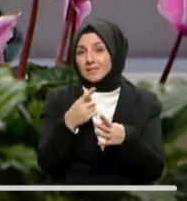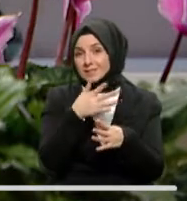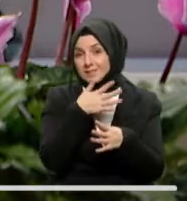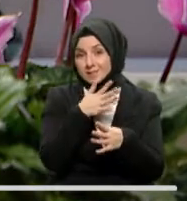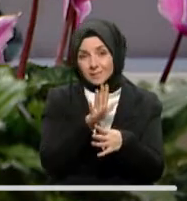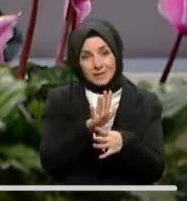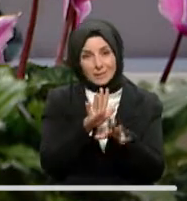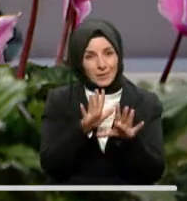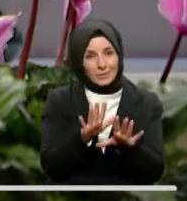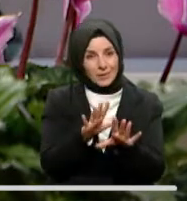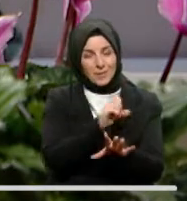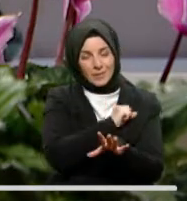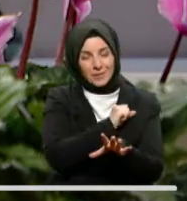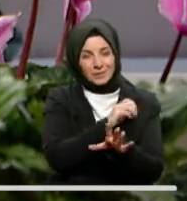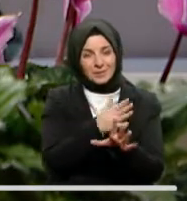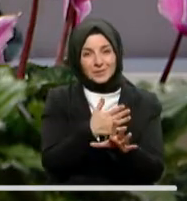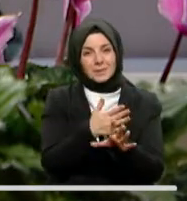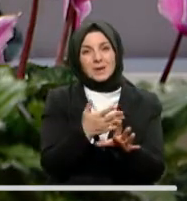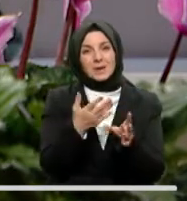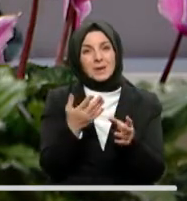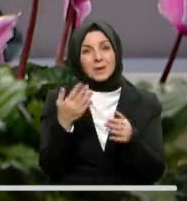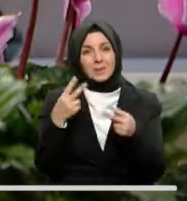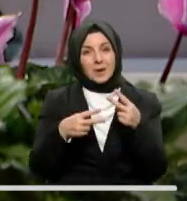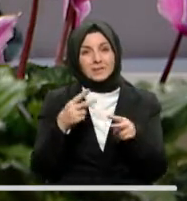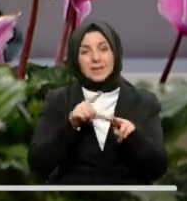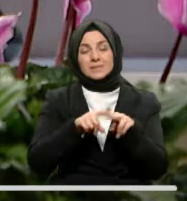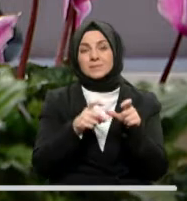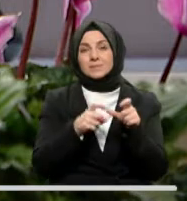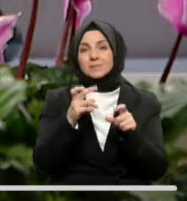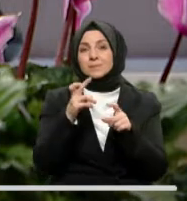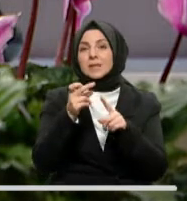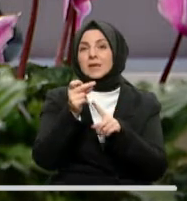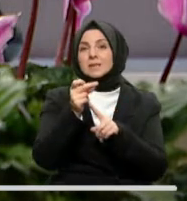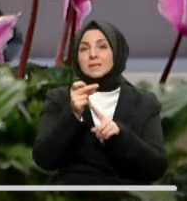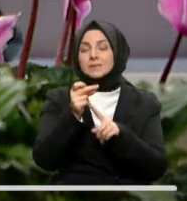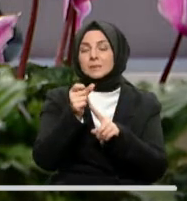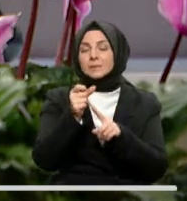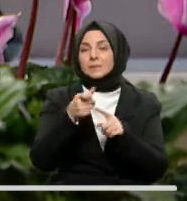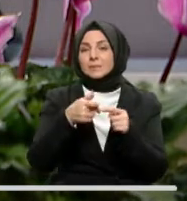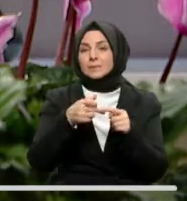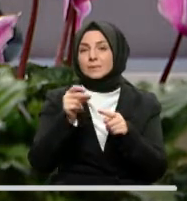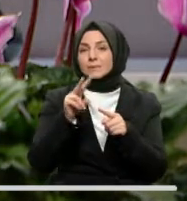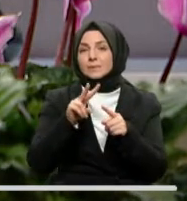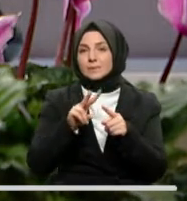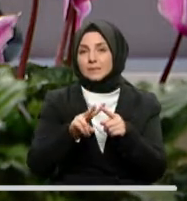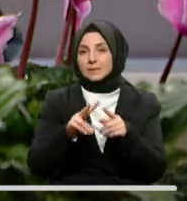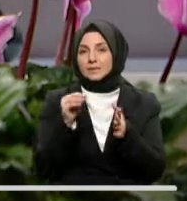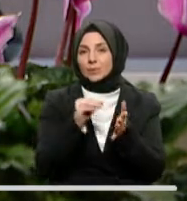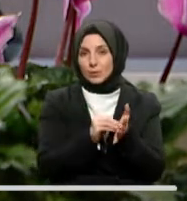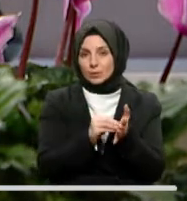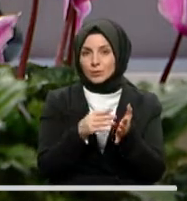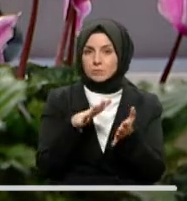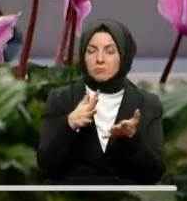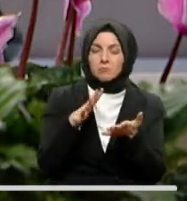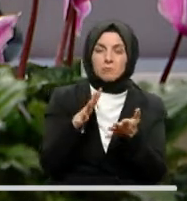olup ama bildirimsiz etmedim değil bazen Aspirin koyuyoruz bazen mesaj şeyler yapabiliyoruz mesaj sebzeleri yıkadığınız